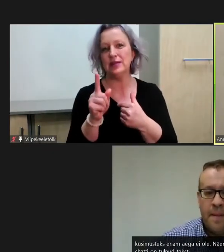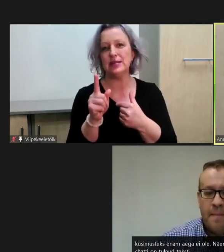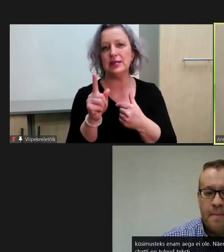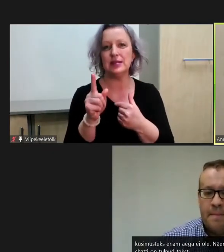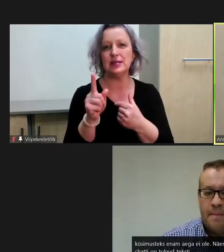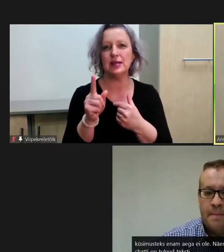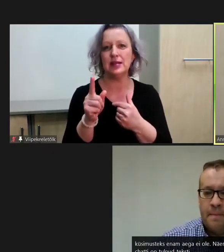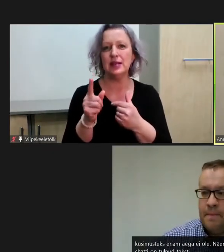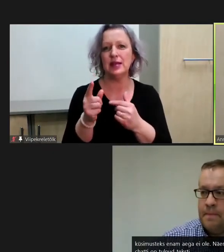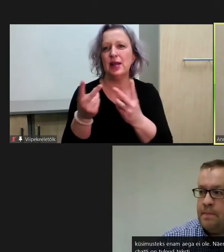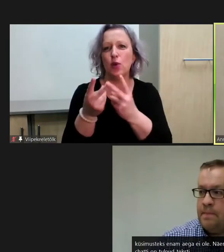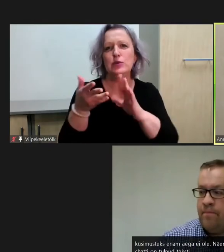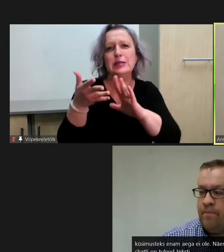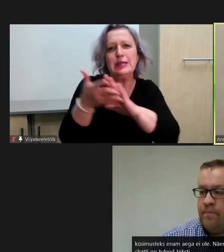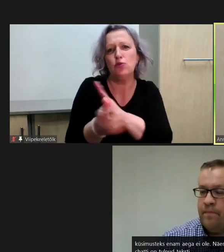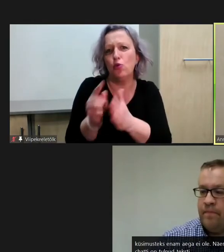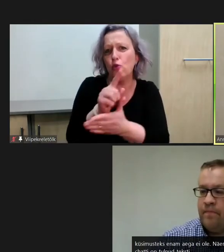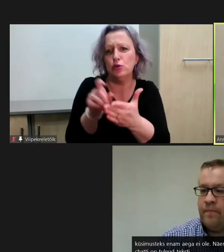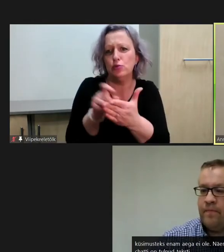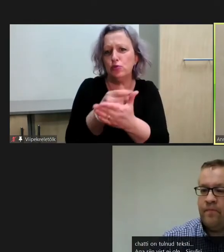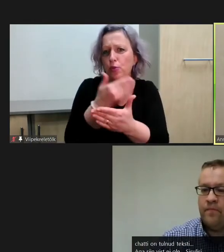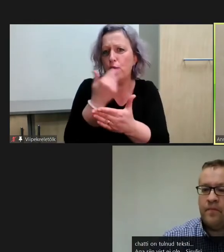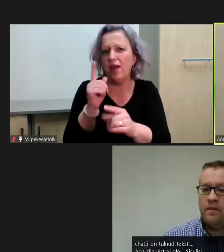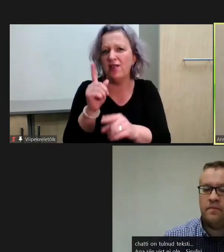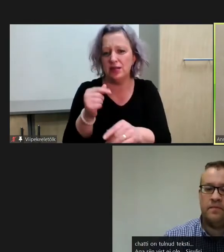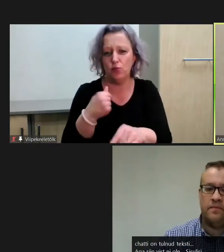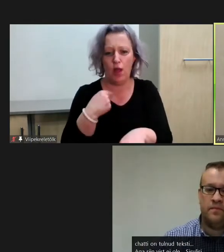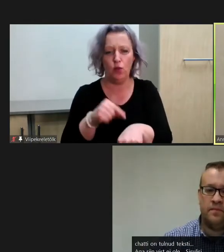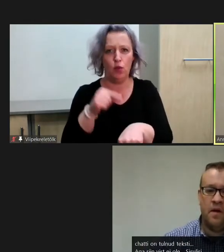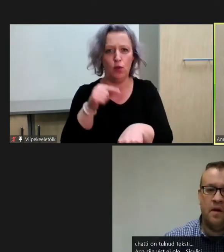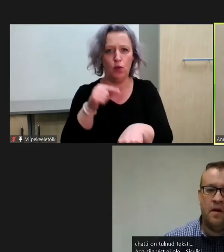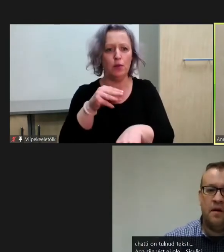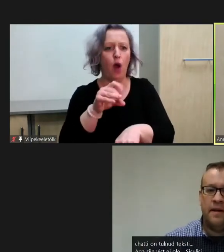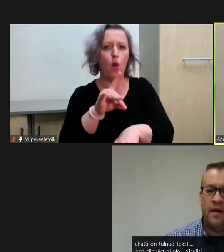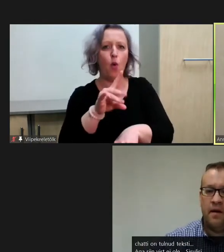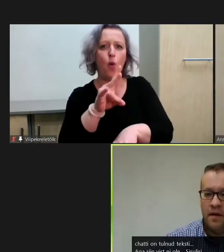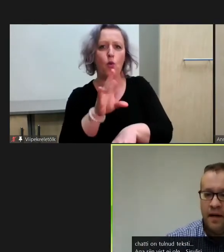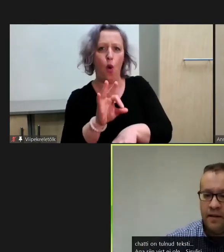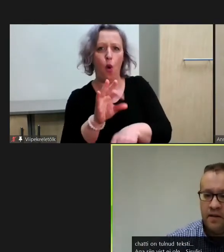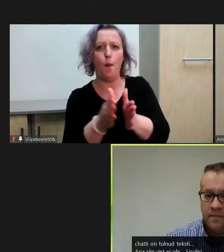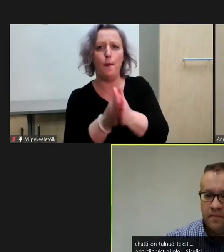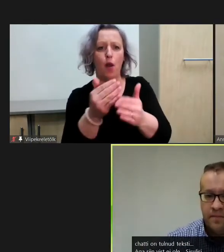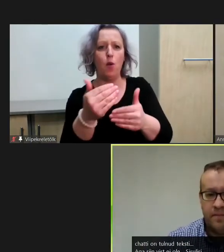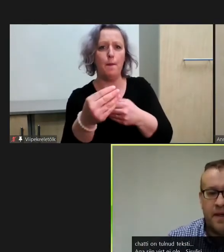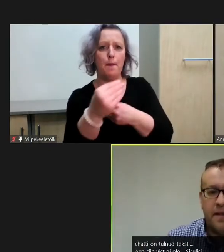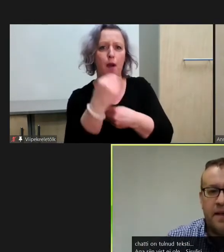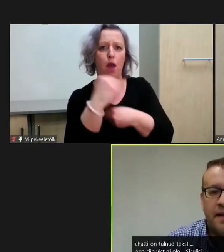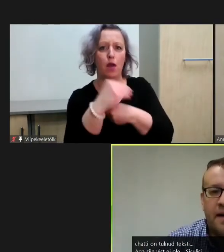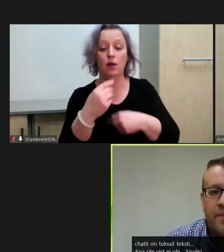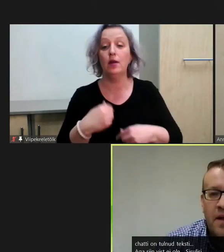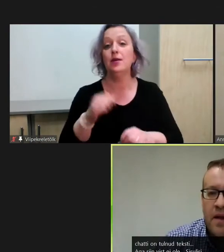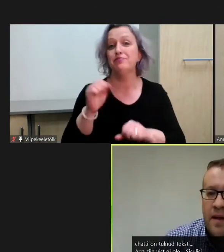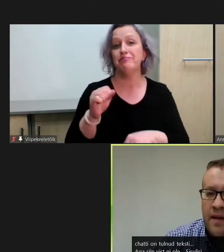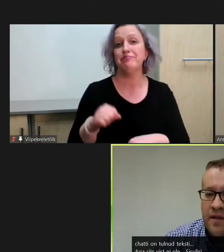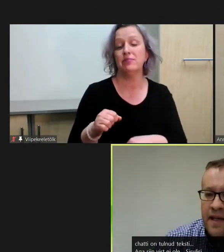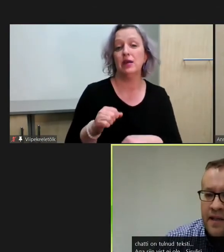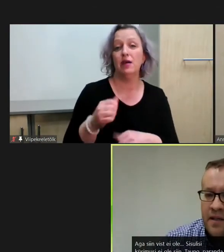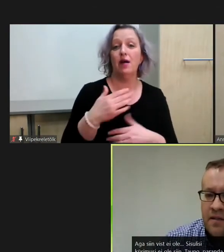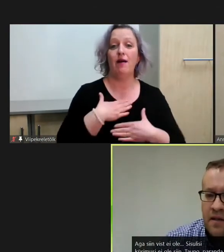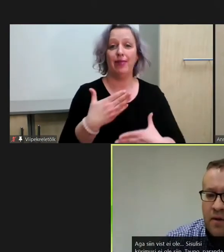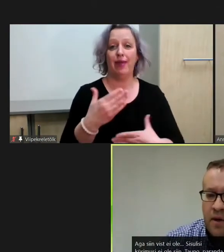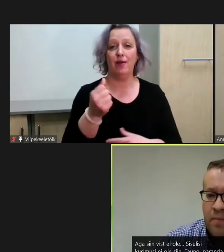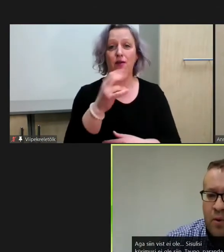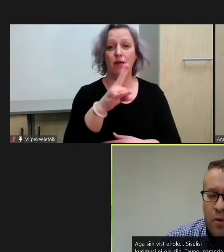ole sisulisi küsimusi, mulle tundub. Tauno, paranda mind, kui ma eksin. Ja, Anneli, aitäh, Anneli.